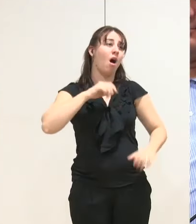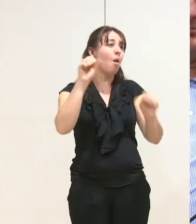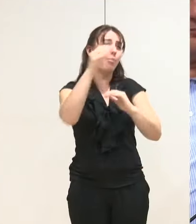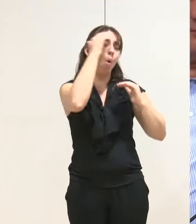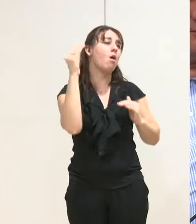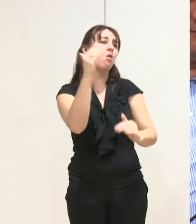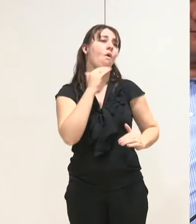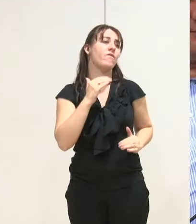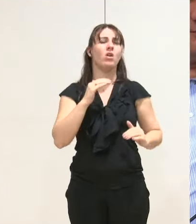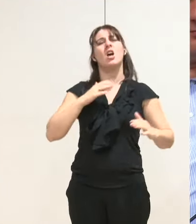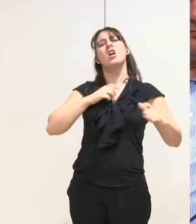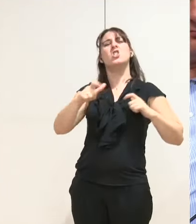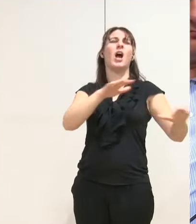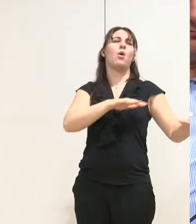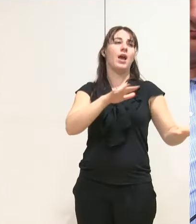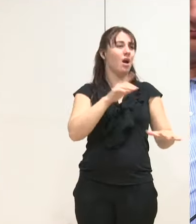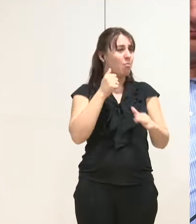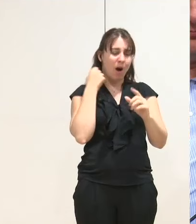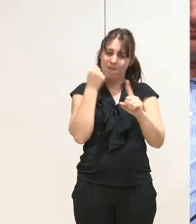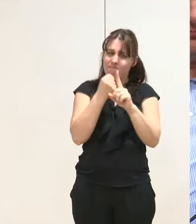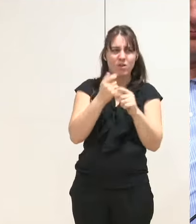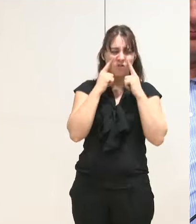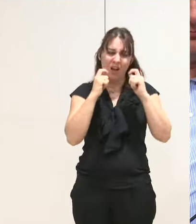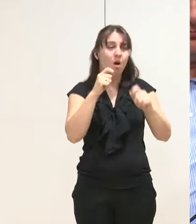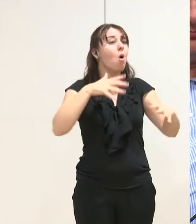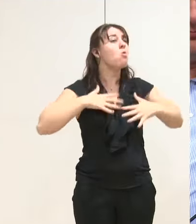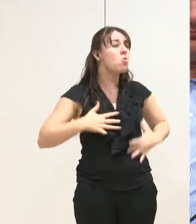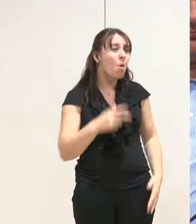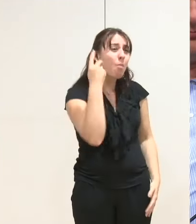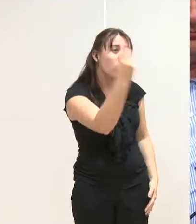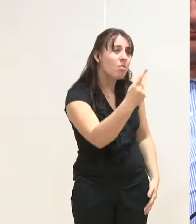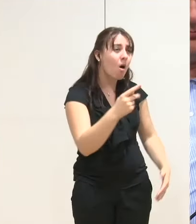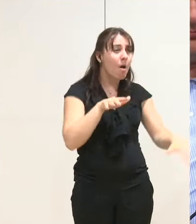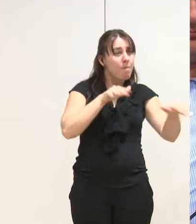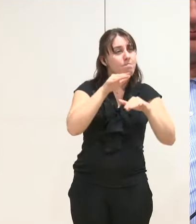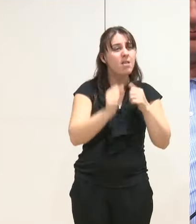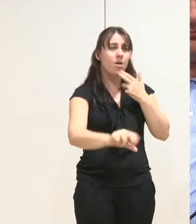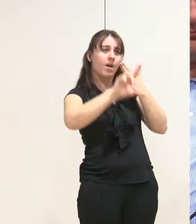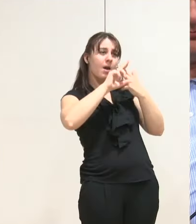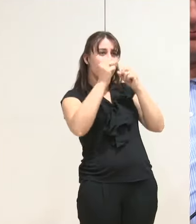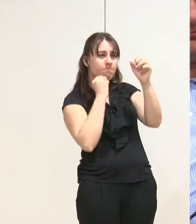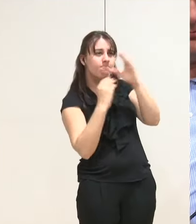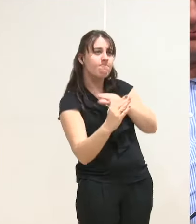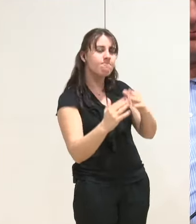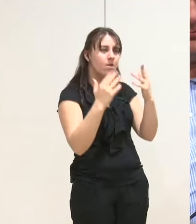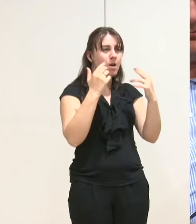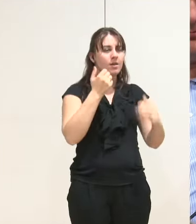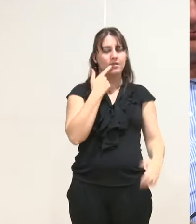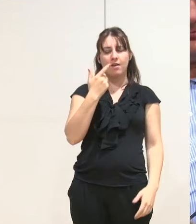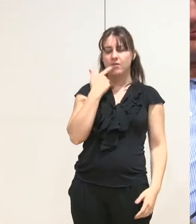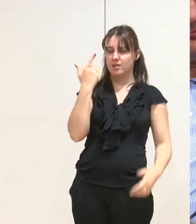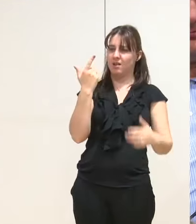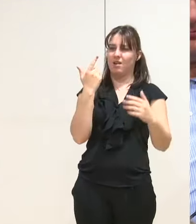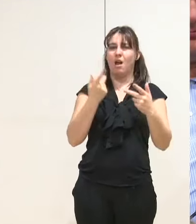être d'une Vig extrême votre comportement votre manière de réagir la manière dont certains marchés